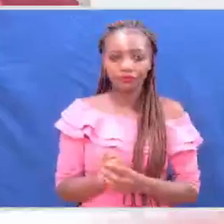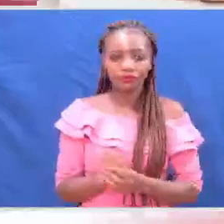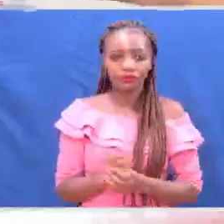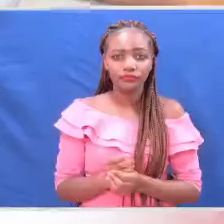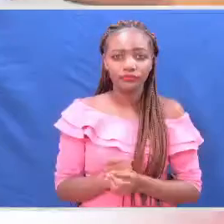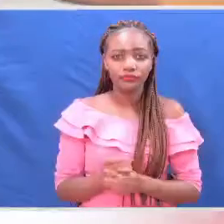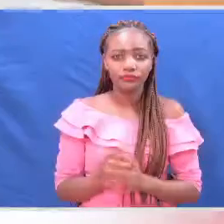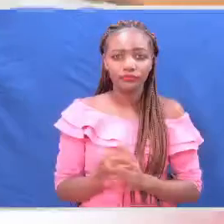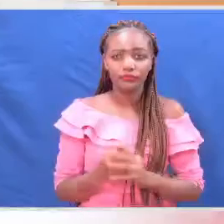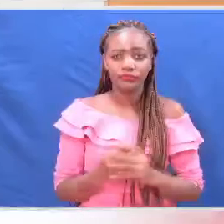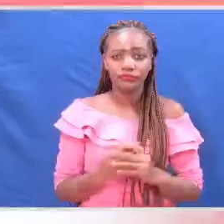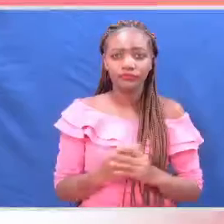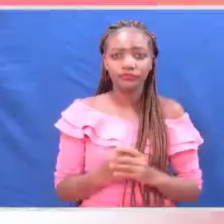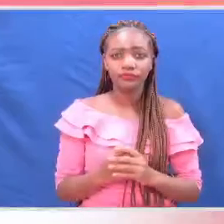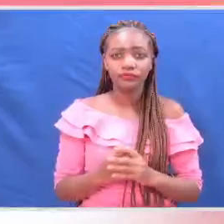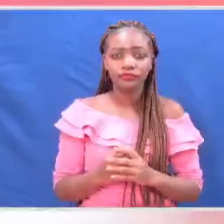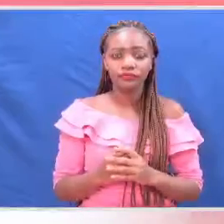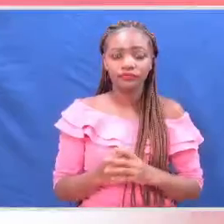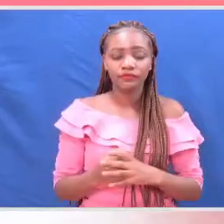Nairobi.